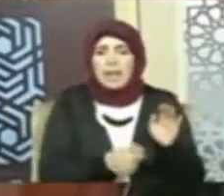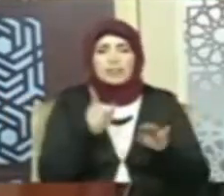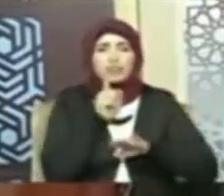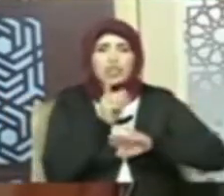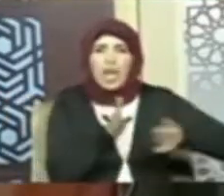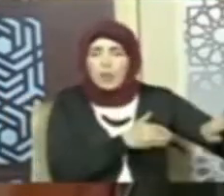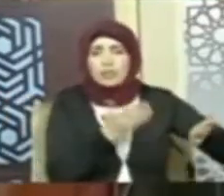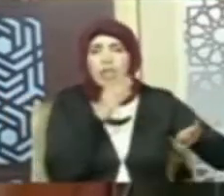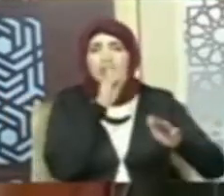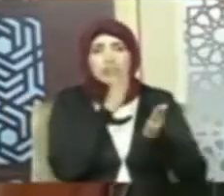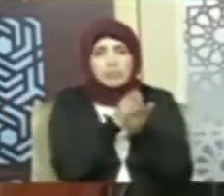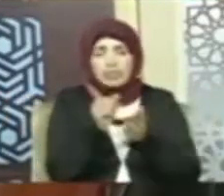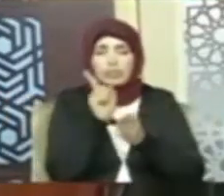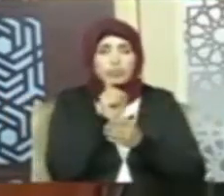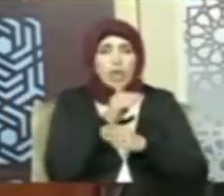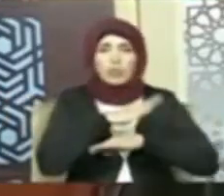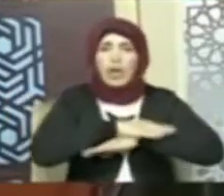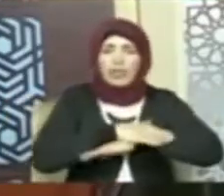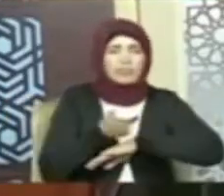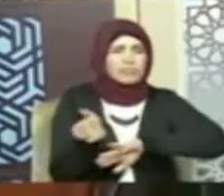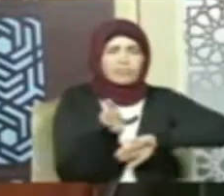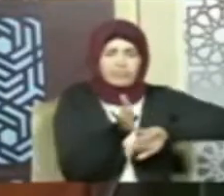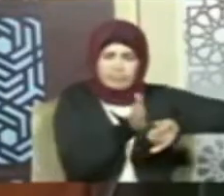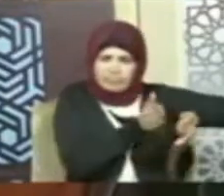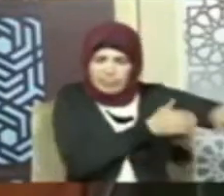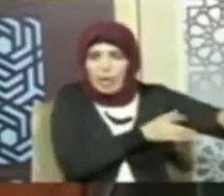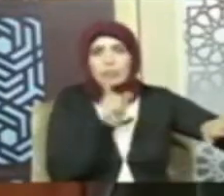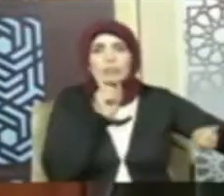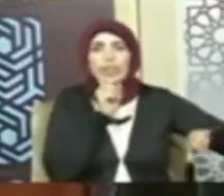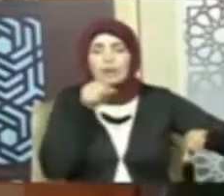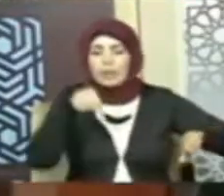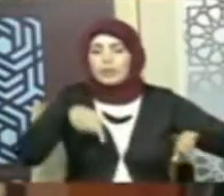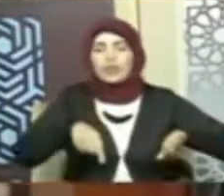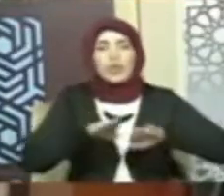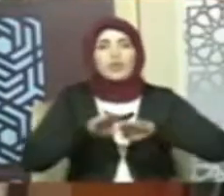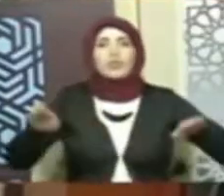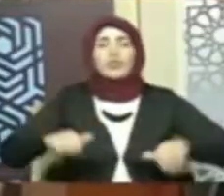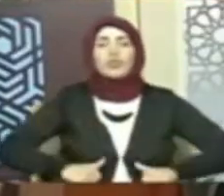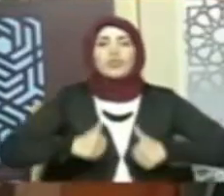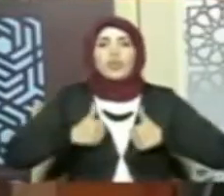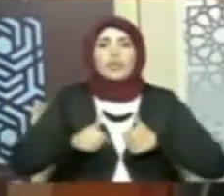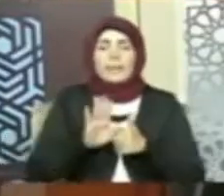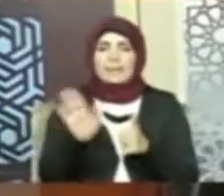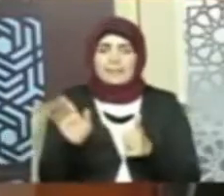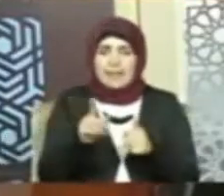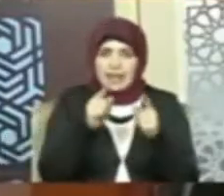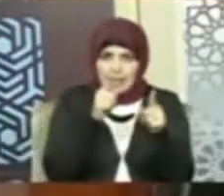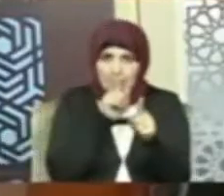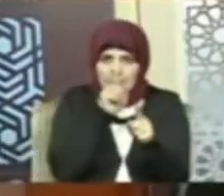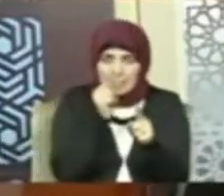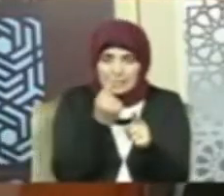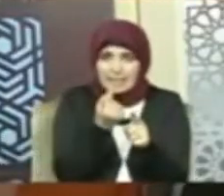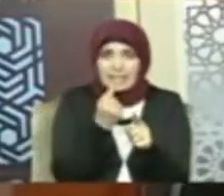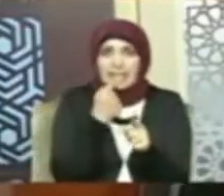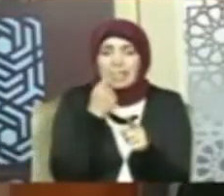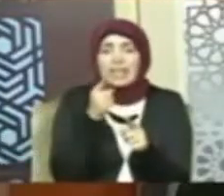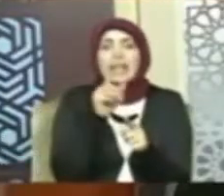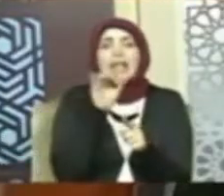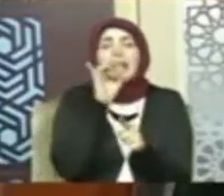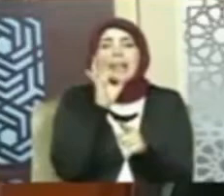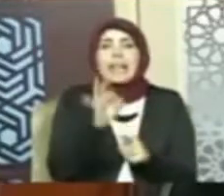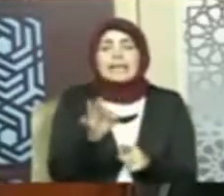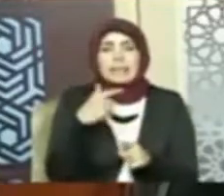حساب الصدق على حساب الأخلاق على حساب القيم الدنيا ليست مرفوضة في حد ذاتها دورنا بل